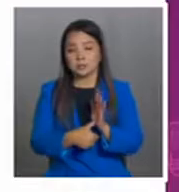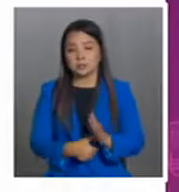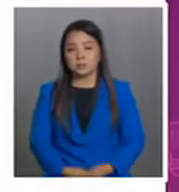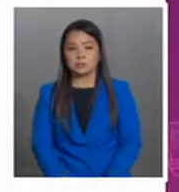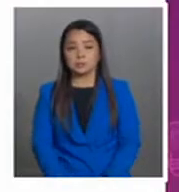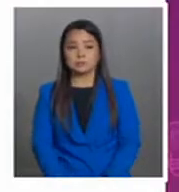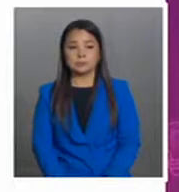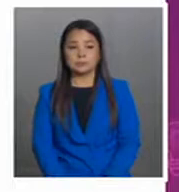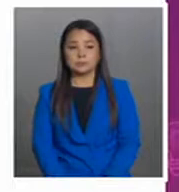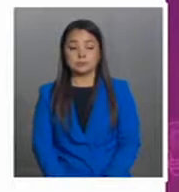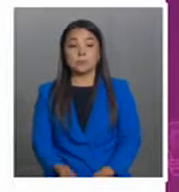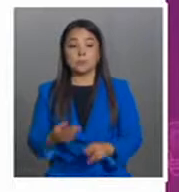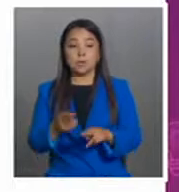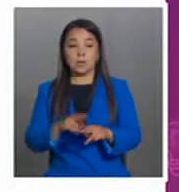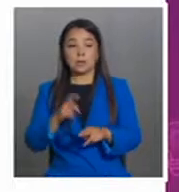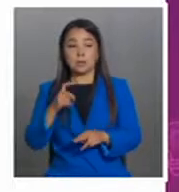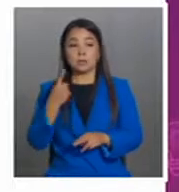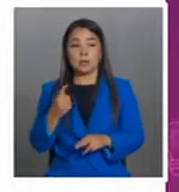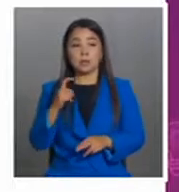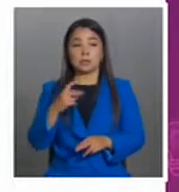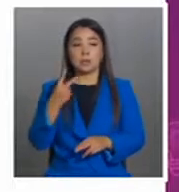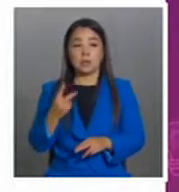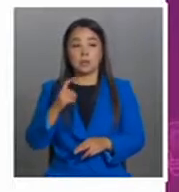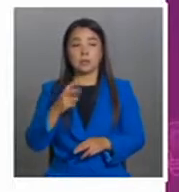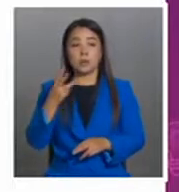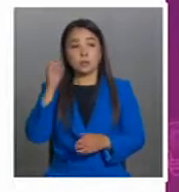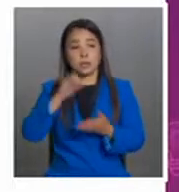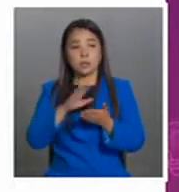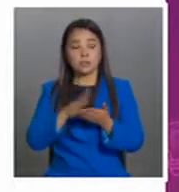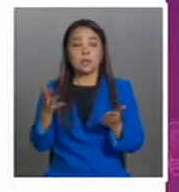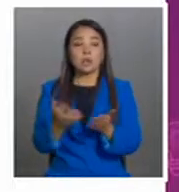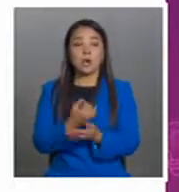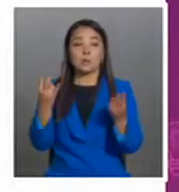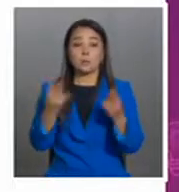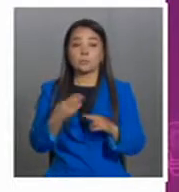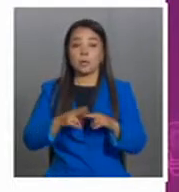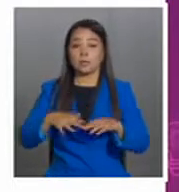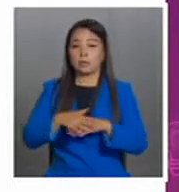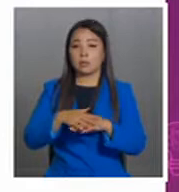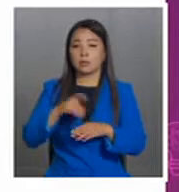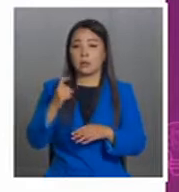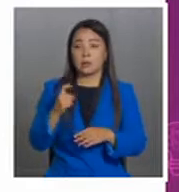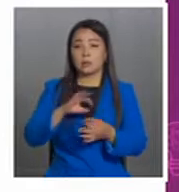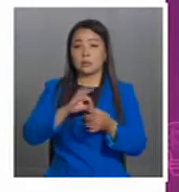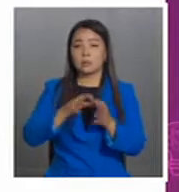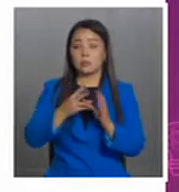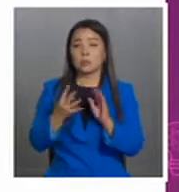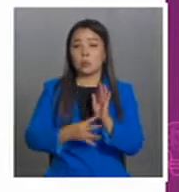байқаймыз. Енді біз x1, x2, x3 мәндерін табу үшін осы шыққан x-тің мәні 96-ны